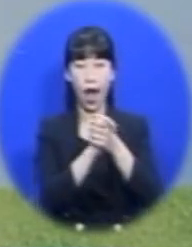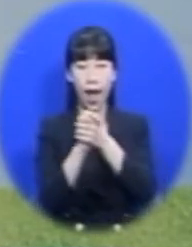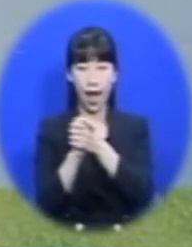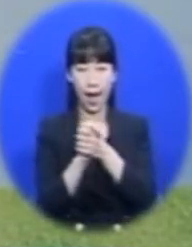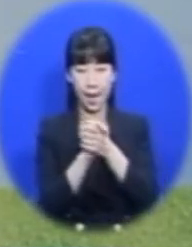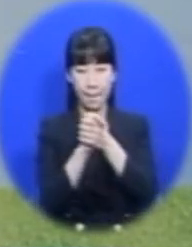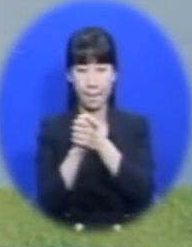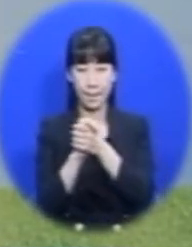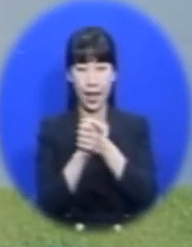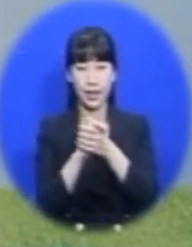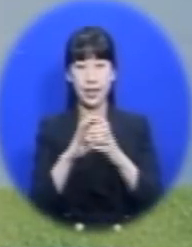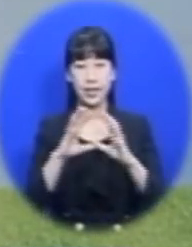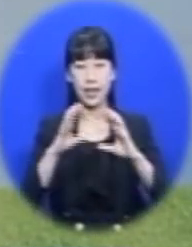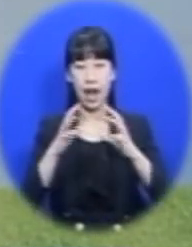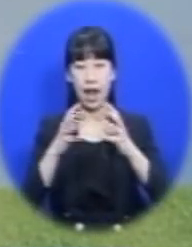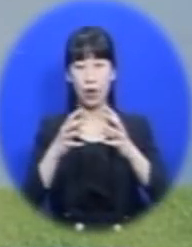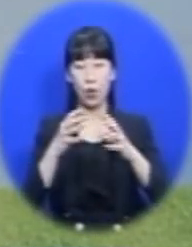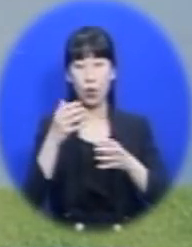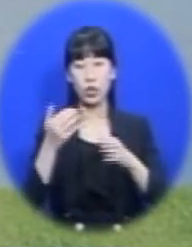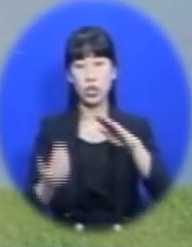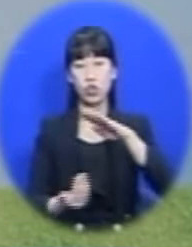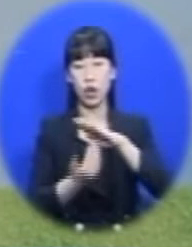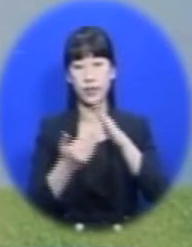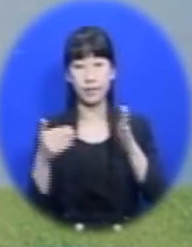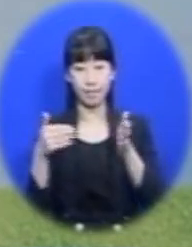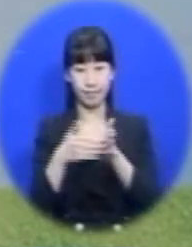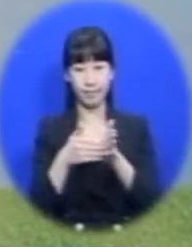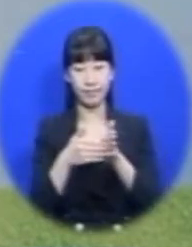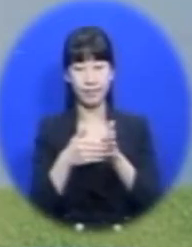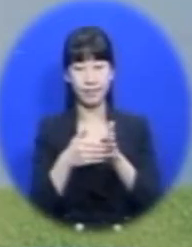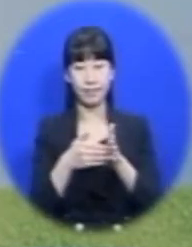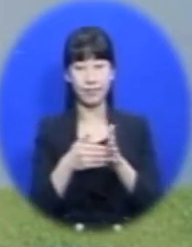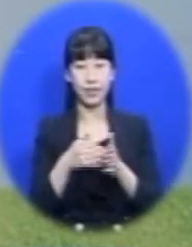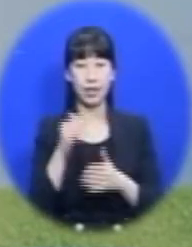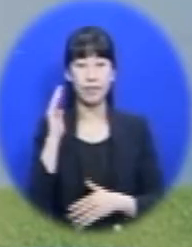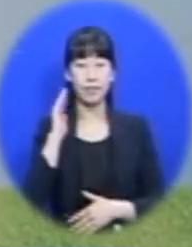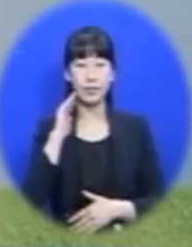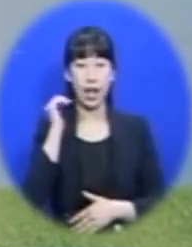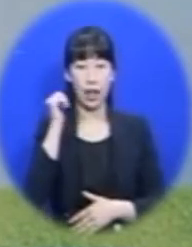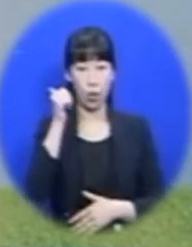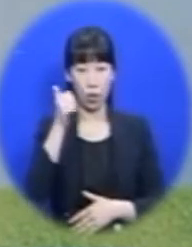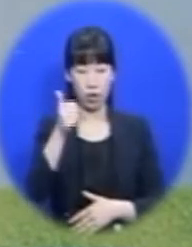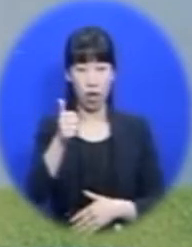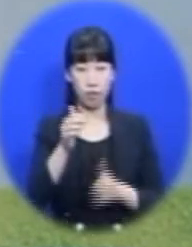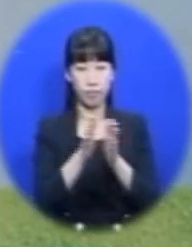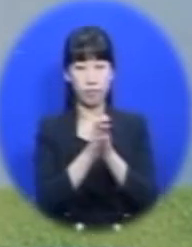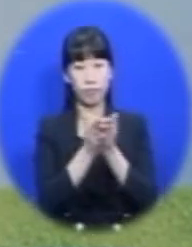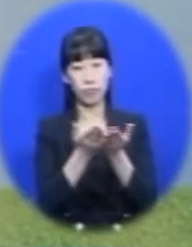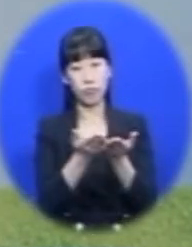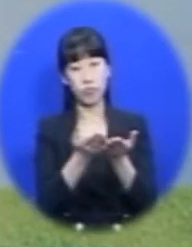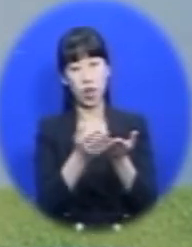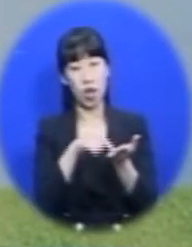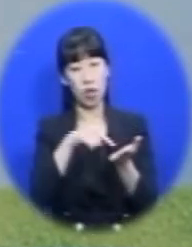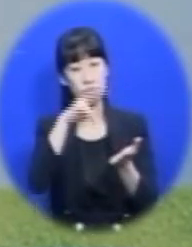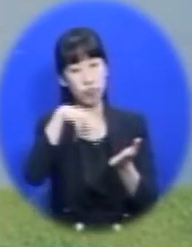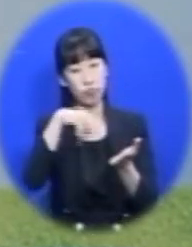되는 나라로 만들었던 거죠. 그 넬슨 만델라의 평전에 어느 재판 이야기가 나옵니다.